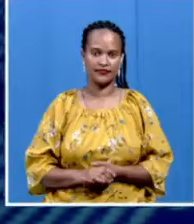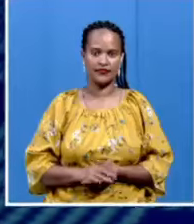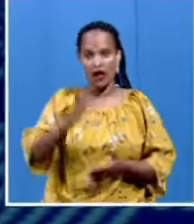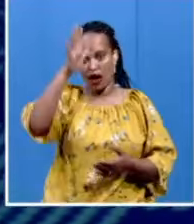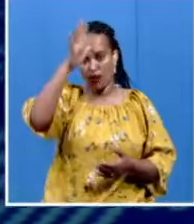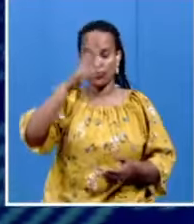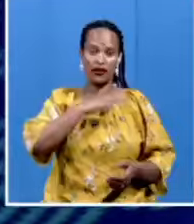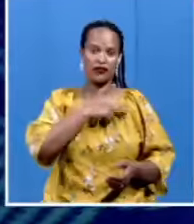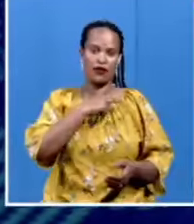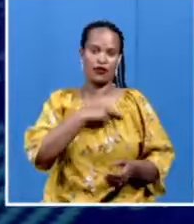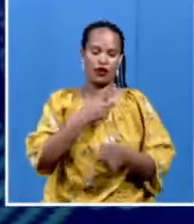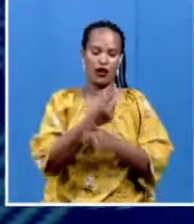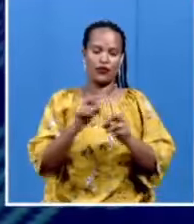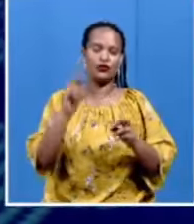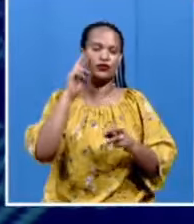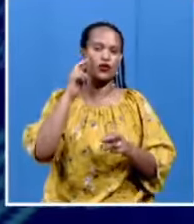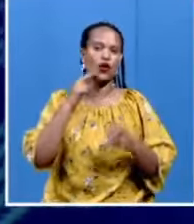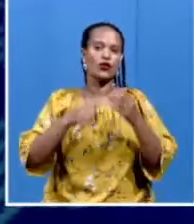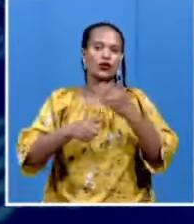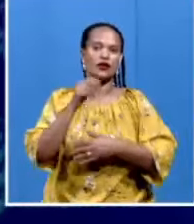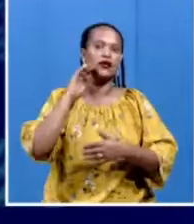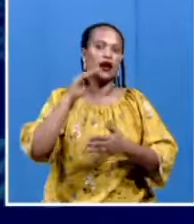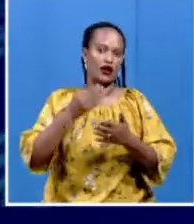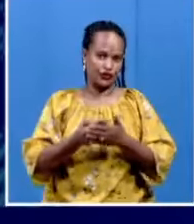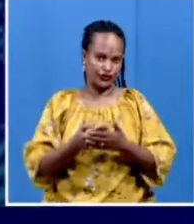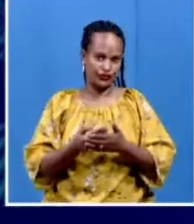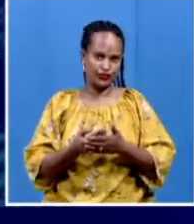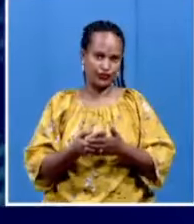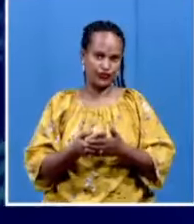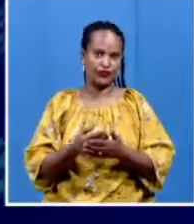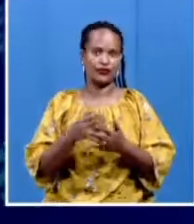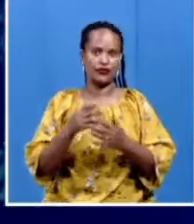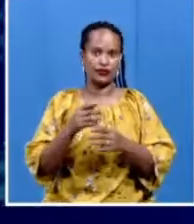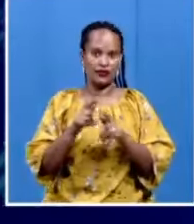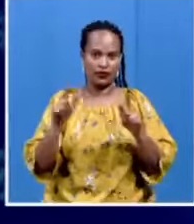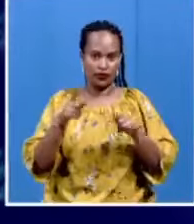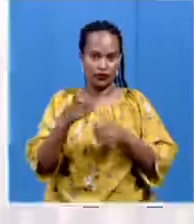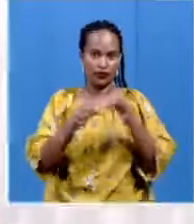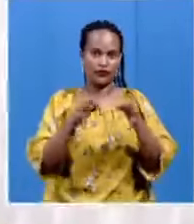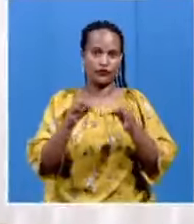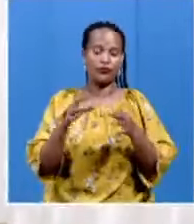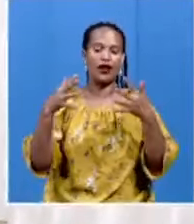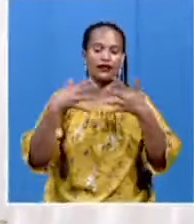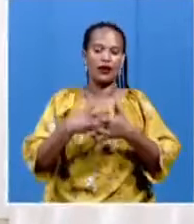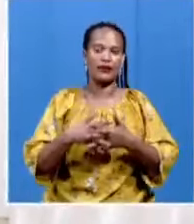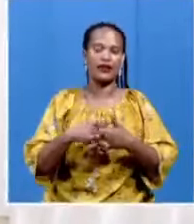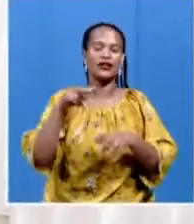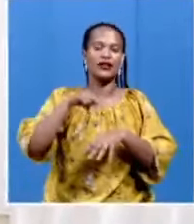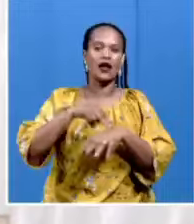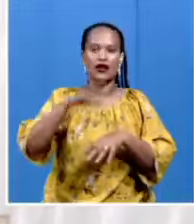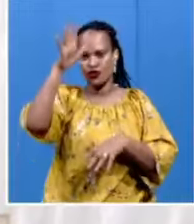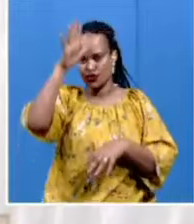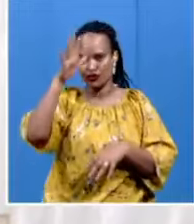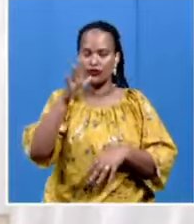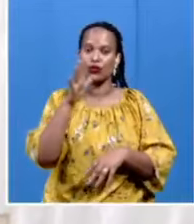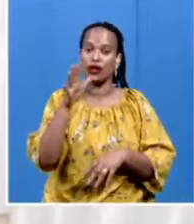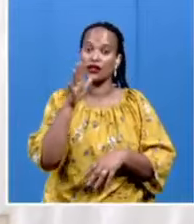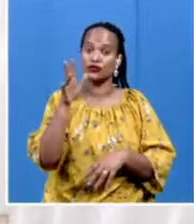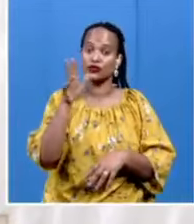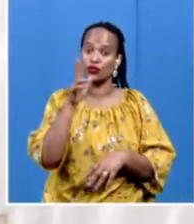ኣቦታት ሃይማኖት ኣብ ሕውየት ፆታዊ ጥቃዓት ዝበፅሐን ደቂ ኣንስትዮ ዕቱዝ ምዃኑ ተገሊጹ። ብኣተሓባባርነት ትካል እኖታት